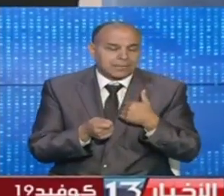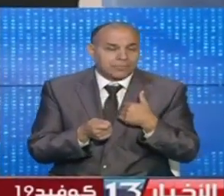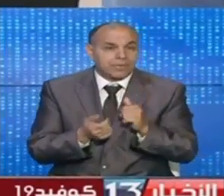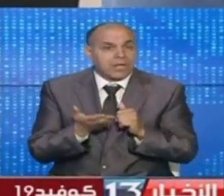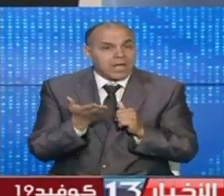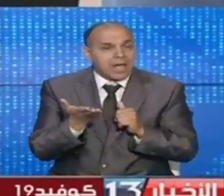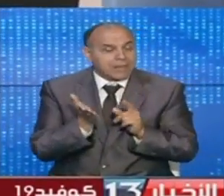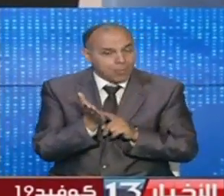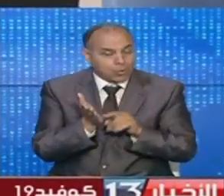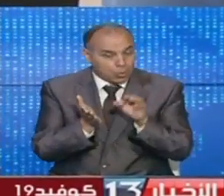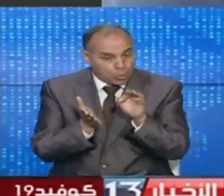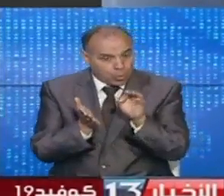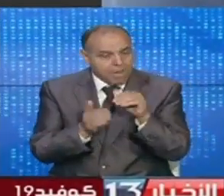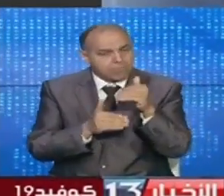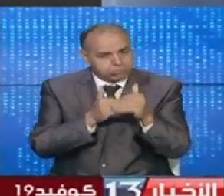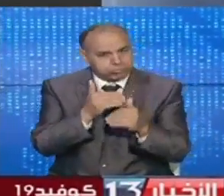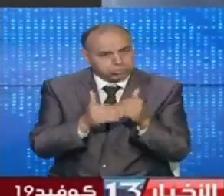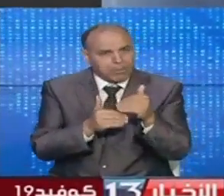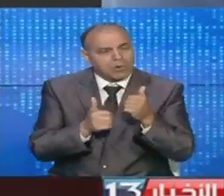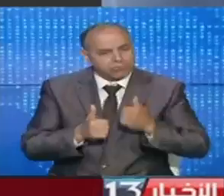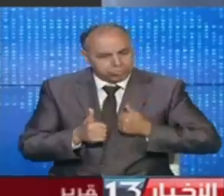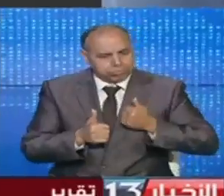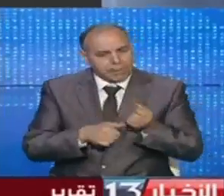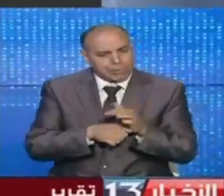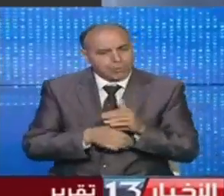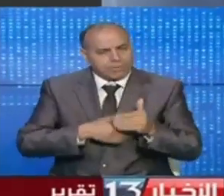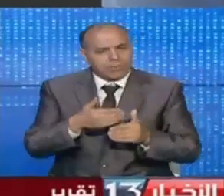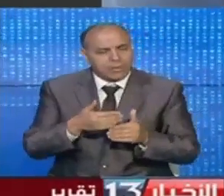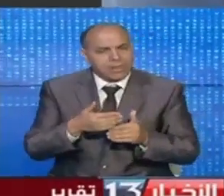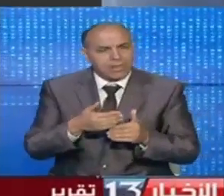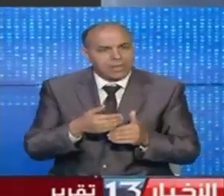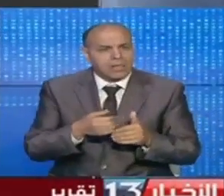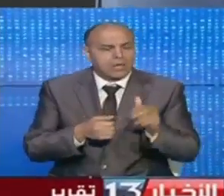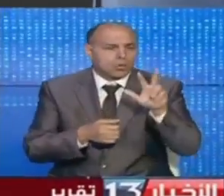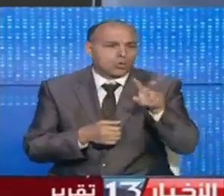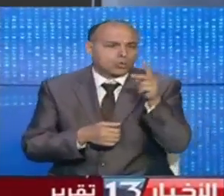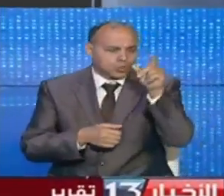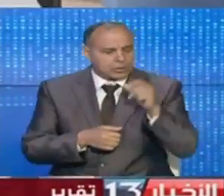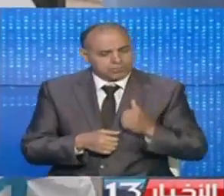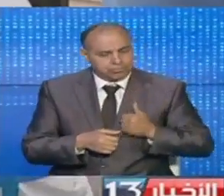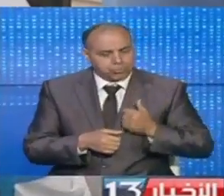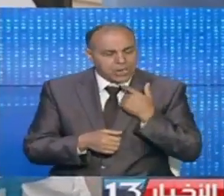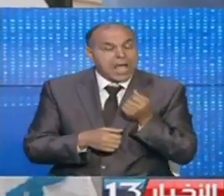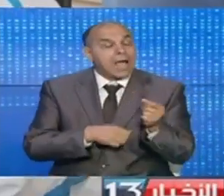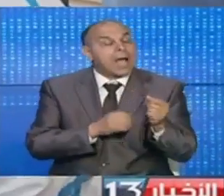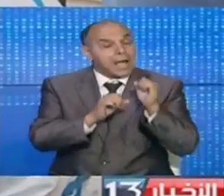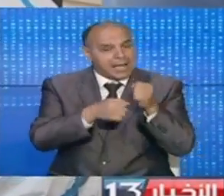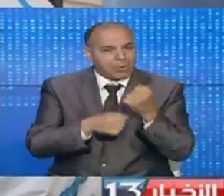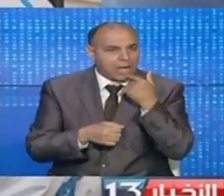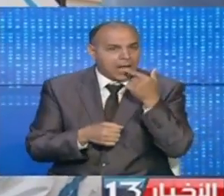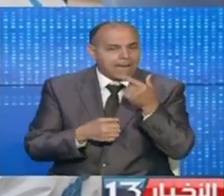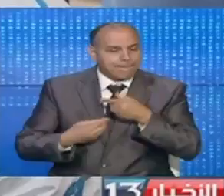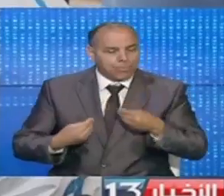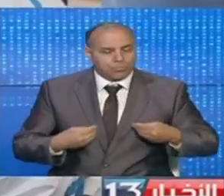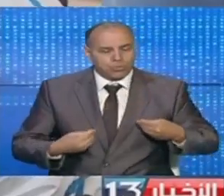السويسي، مؤكدة تطور عدد حالات الشفاء من الفيروس إلى 32 حالة. وفي القيروان أعلن